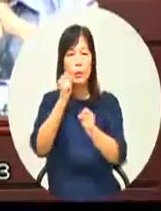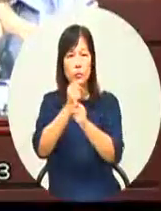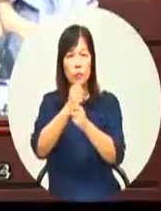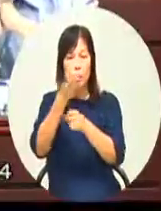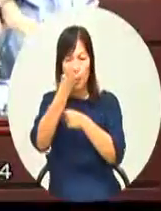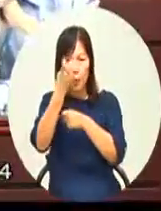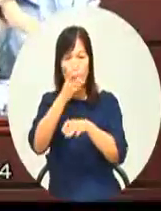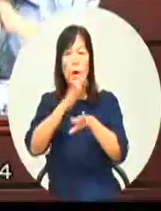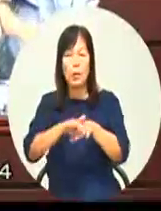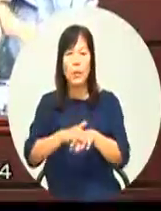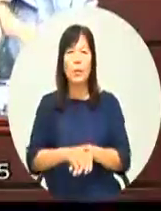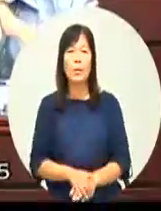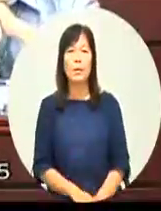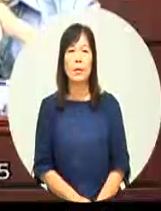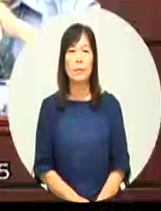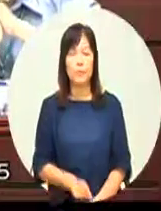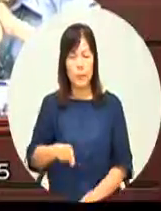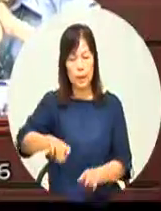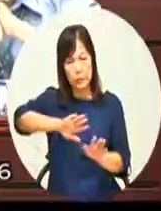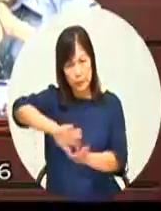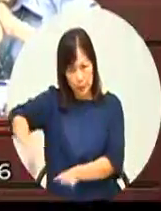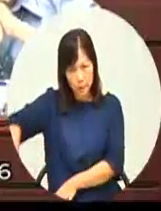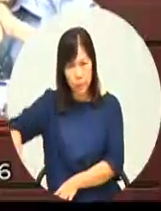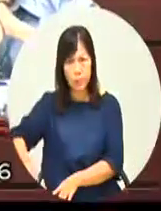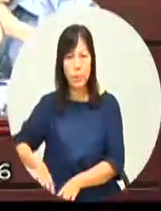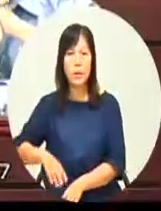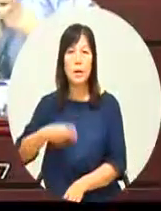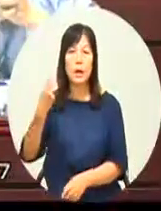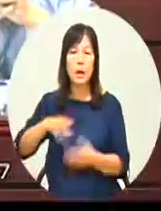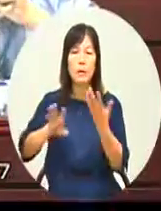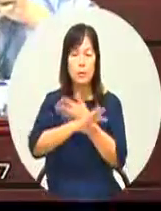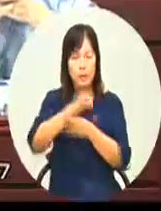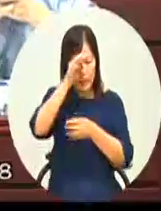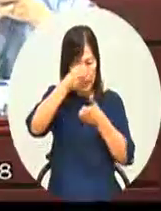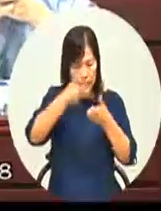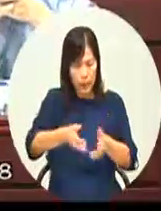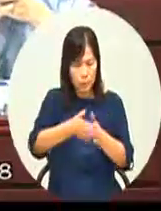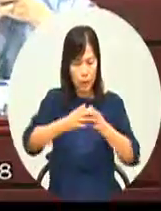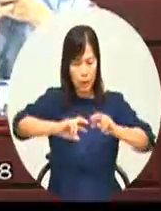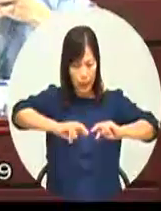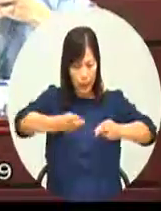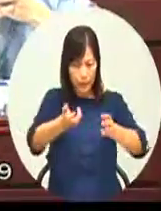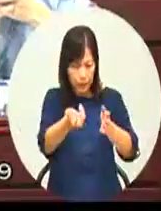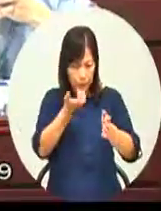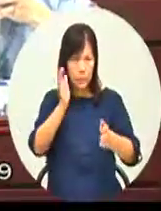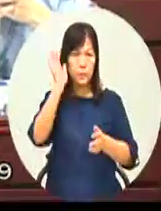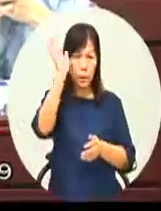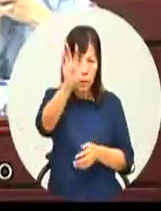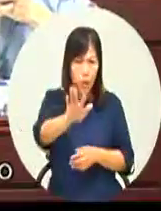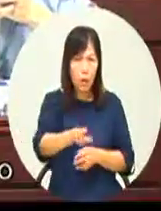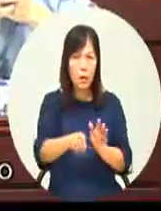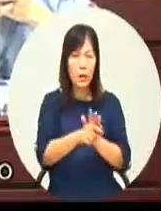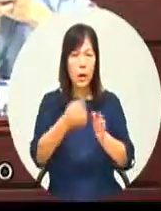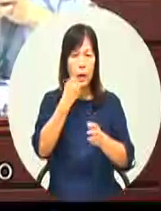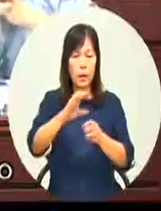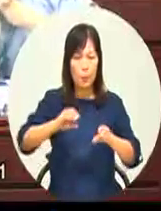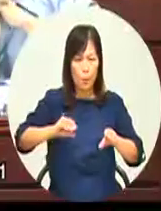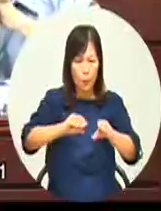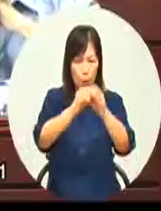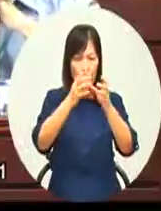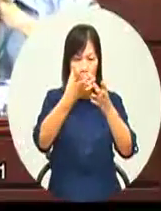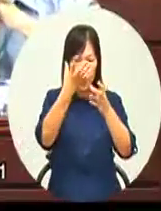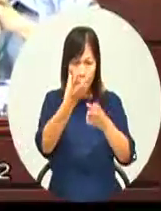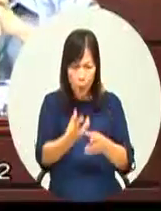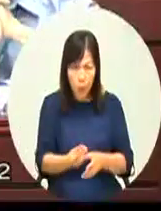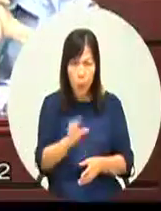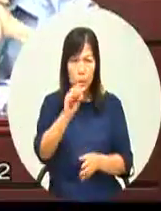管的工作。那除了这个之外呢，我们也很看重改善前跟改善后它的肇事是不是有下降，